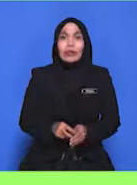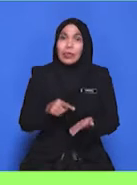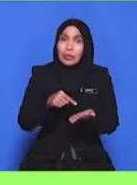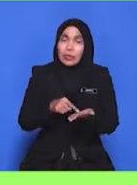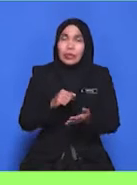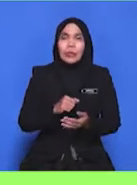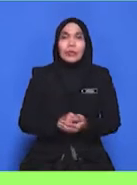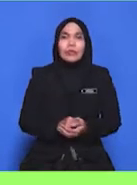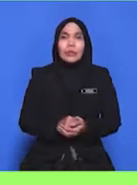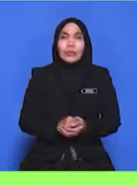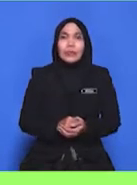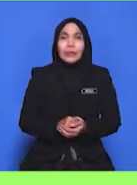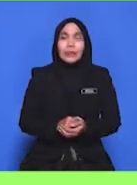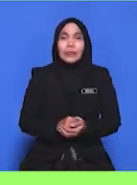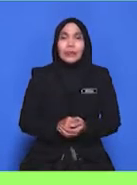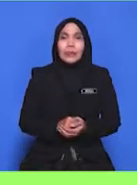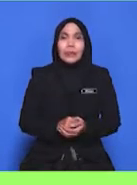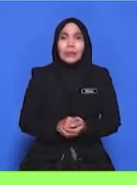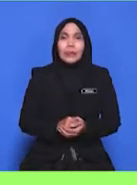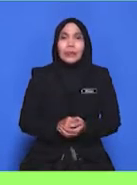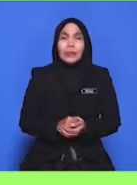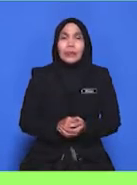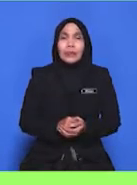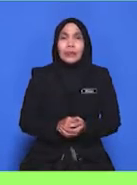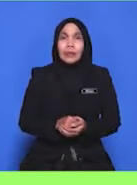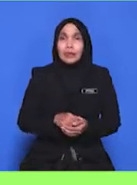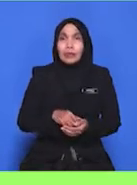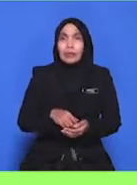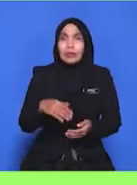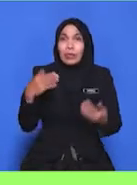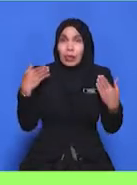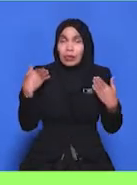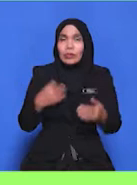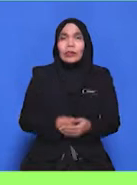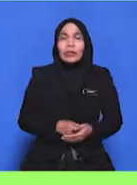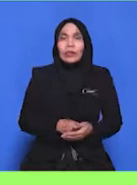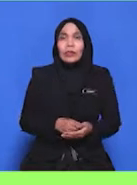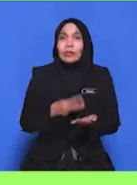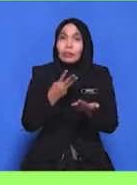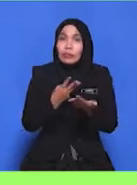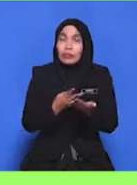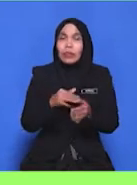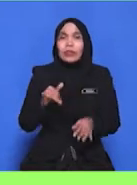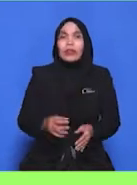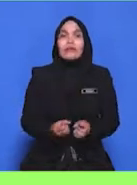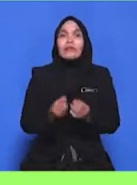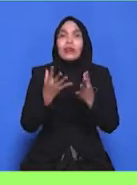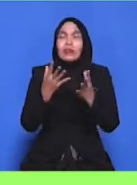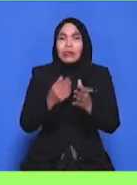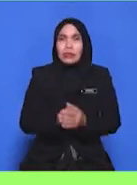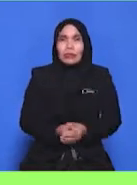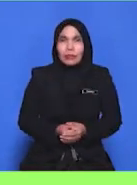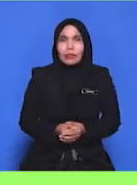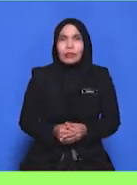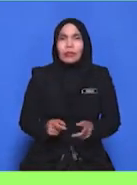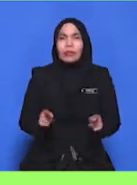berada dalam keadaan stabil, mempunyai dana kerajaan yang banyak, mereka telah mengamalkan cara